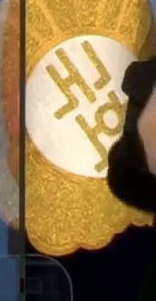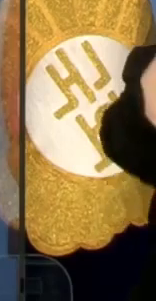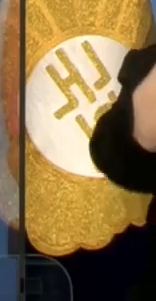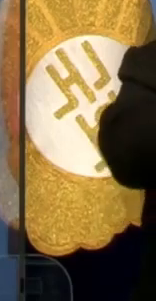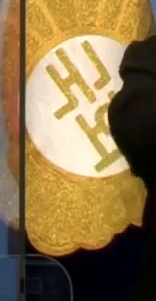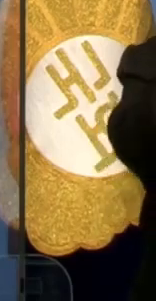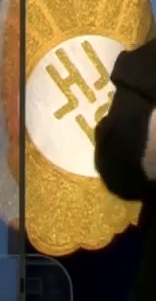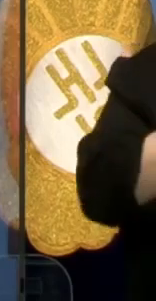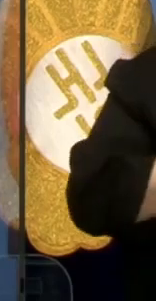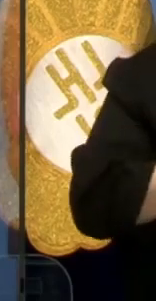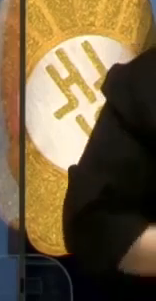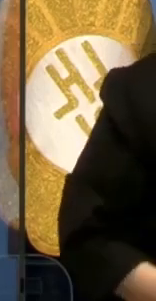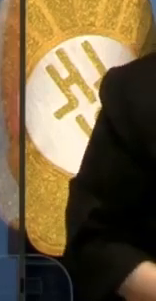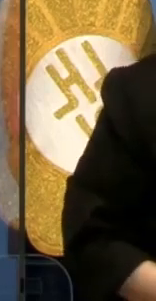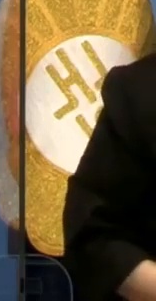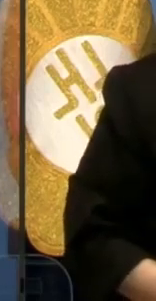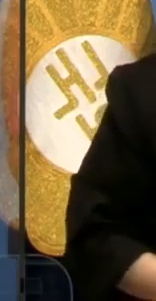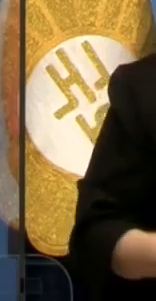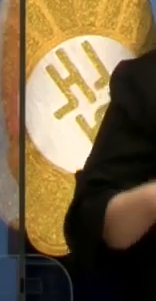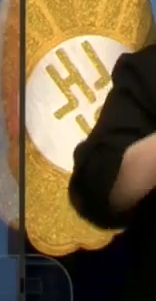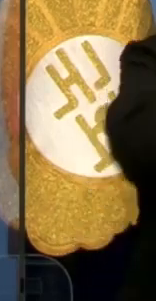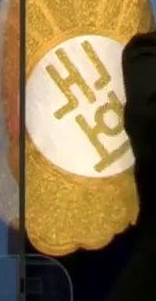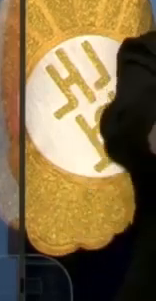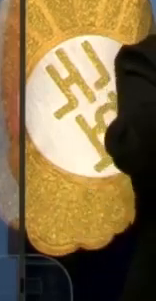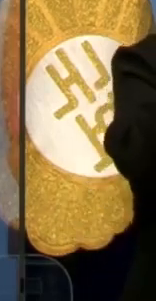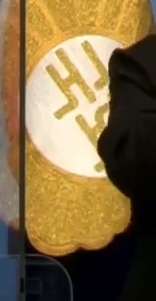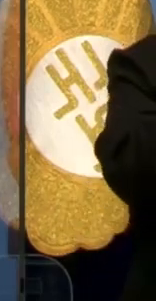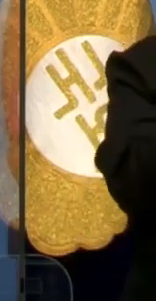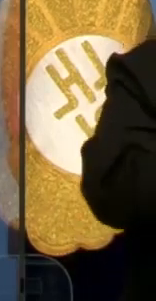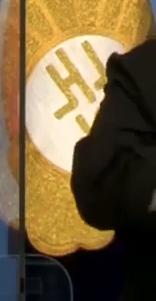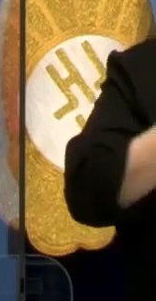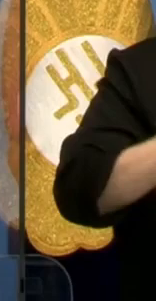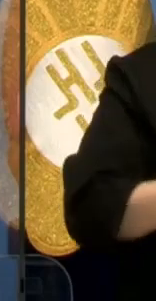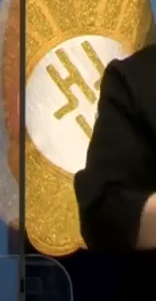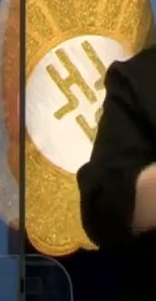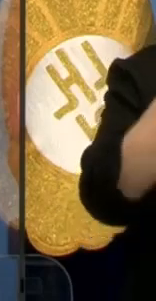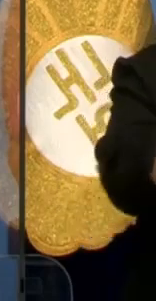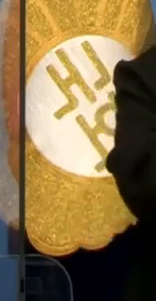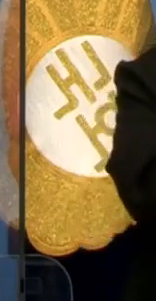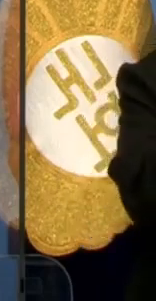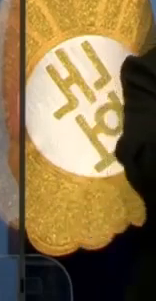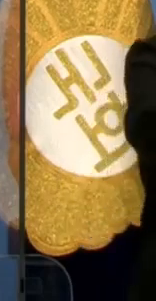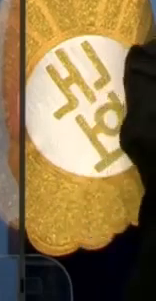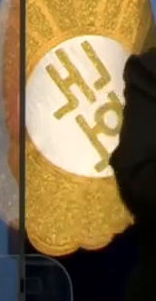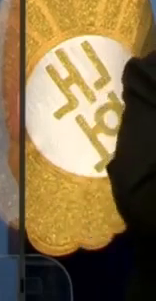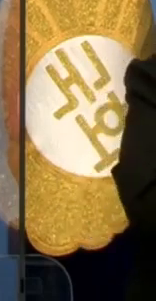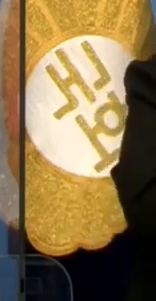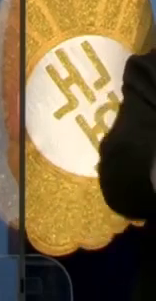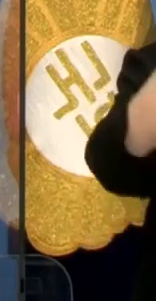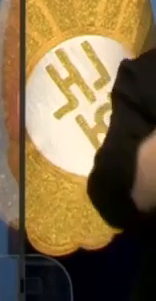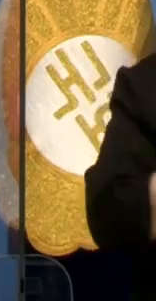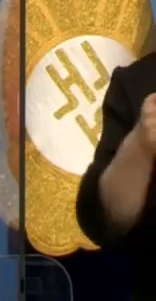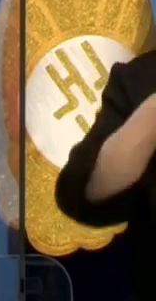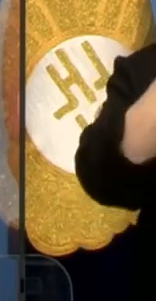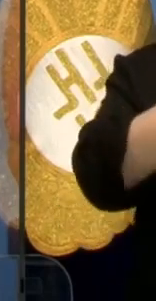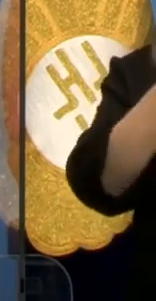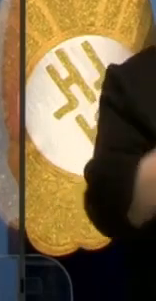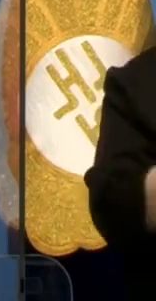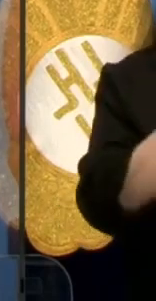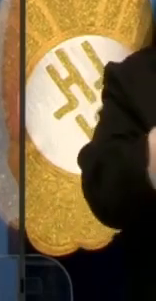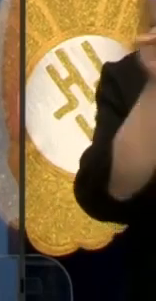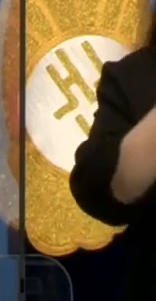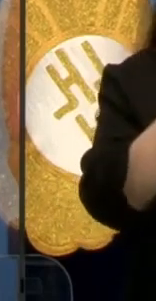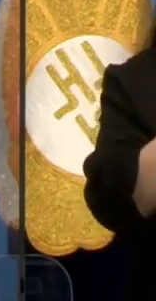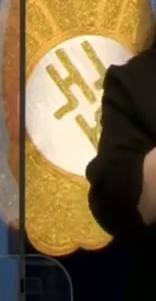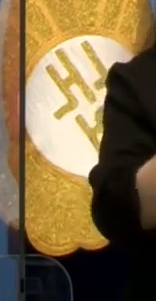것입니다. 전후 사정이 이런데도 최재형 전 원장이 우리 당에 입당하자 민주당의 한 의원은 독립운동을 하다가 노선이